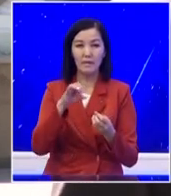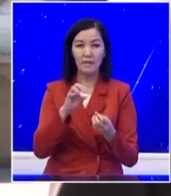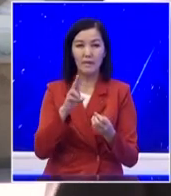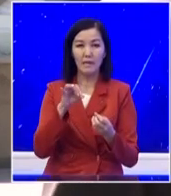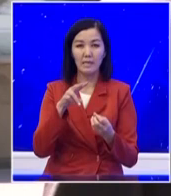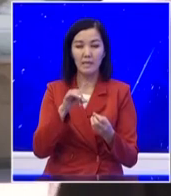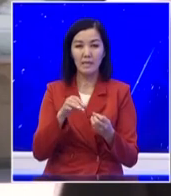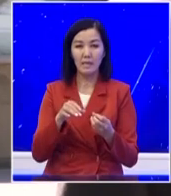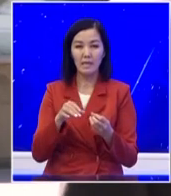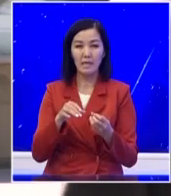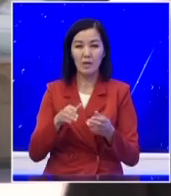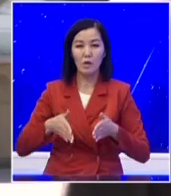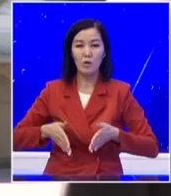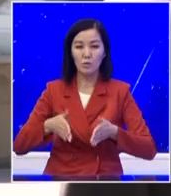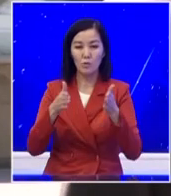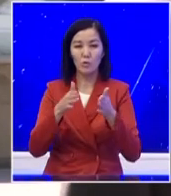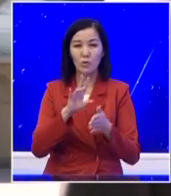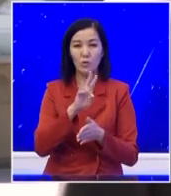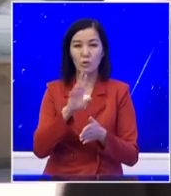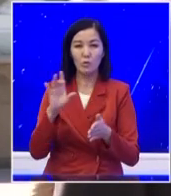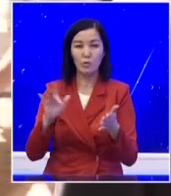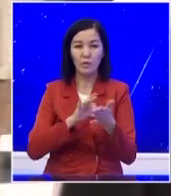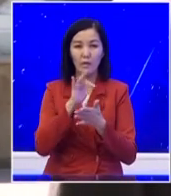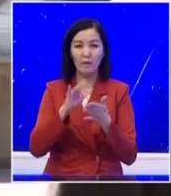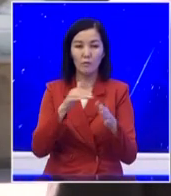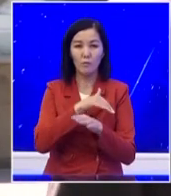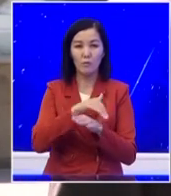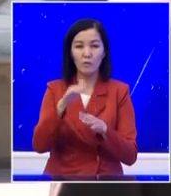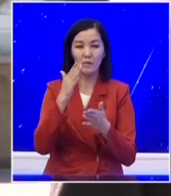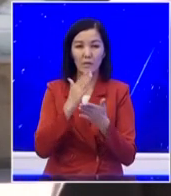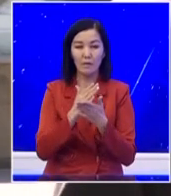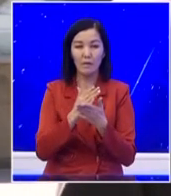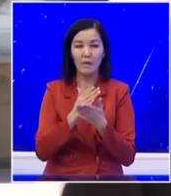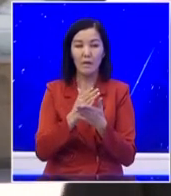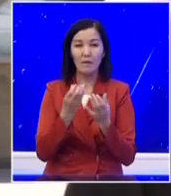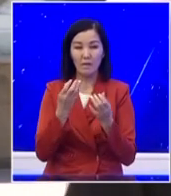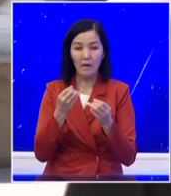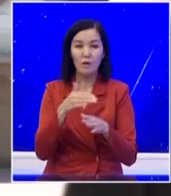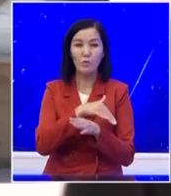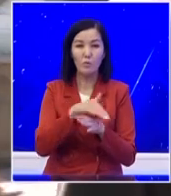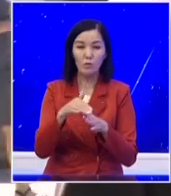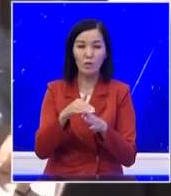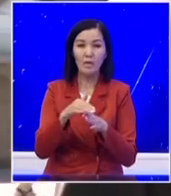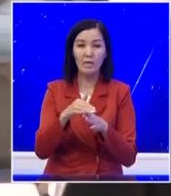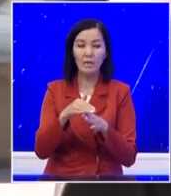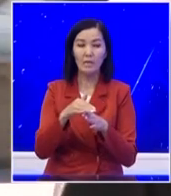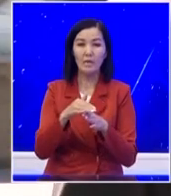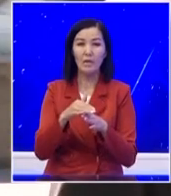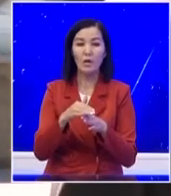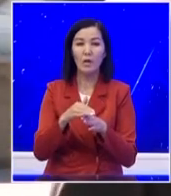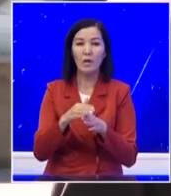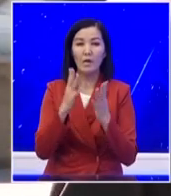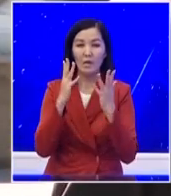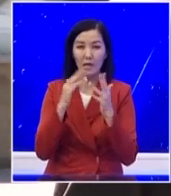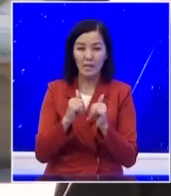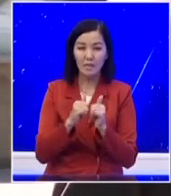сол жаңағы біздің Нұрсұлтан Назарбаева көшесінде бар. Ең келешекте жаңағы сол тактильный дорожканың санын жаңа